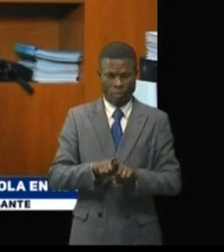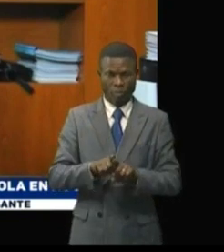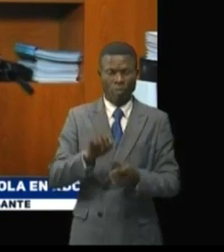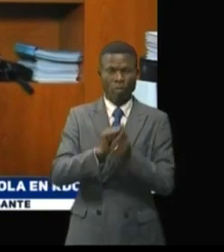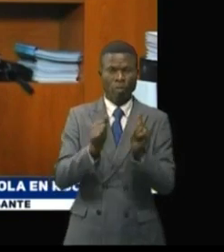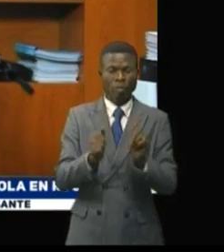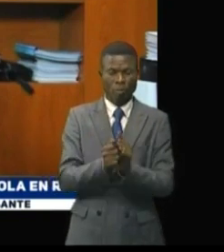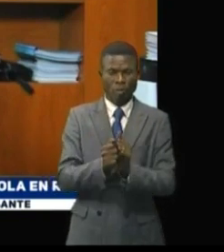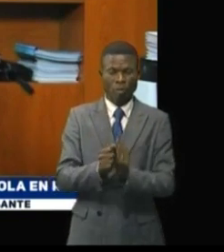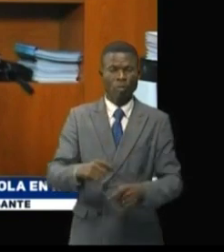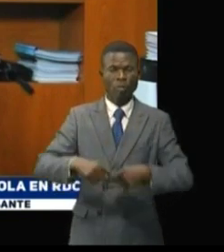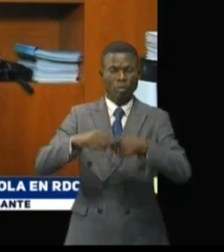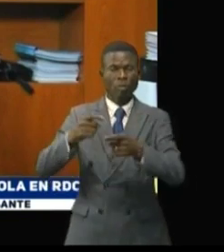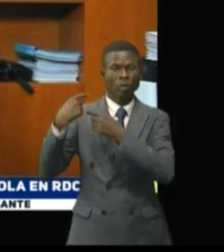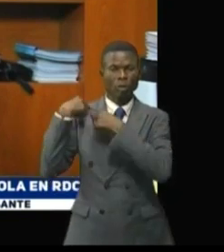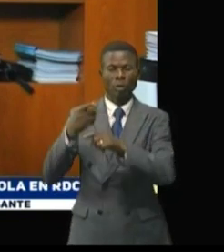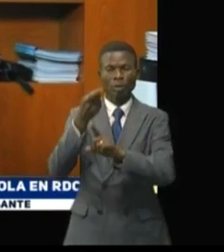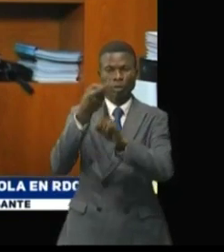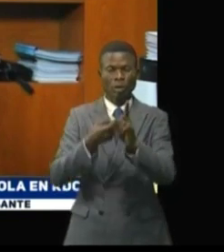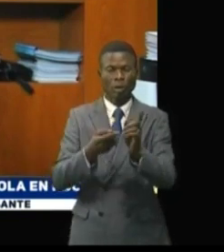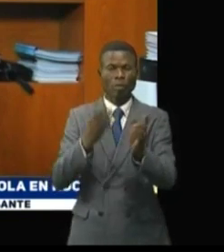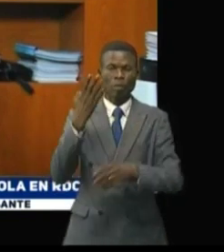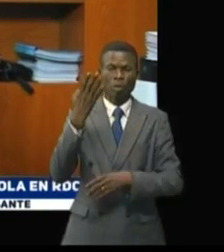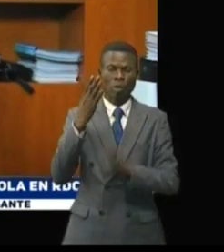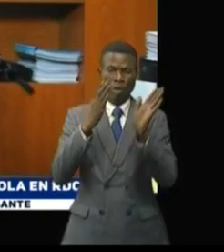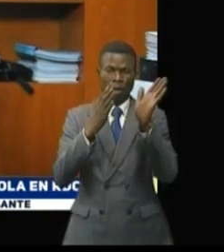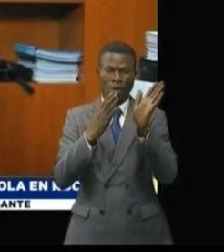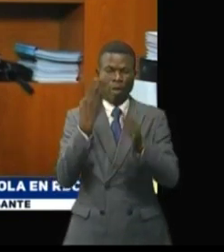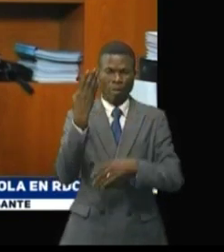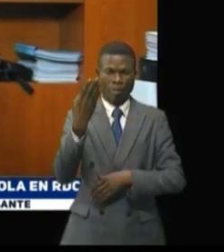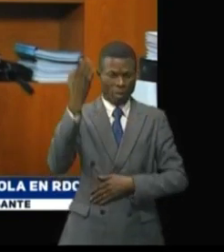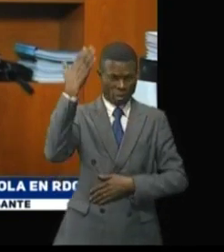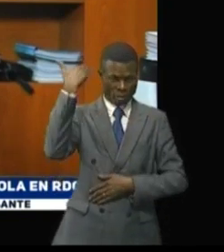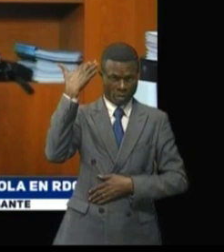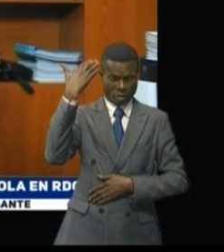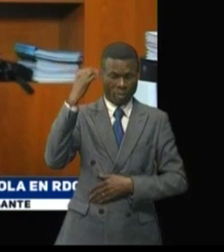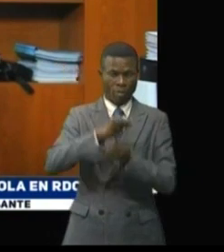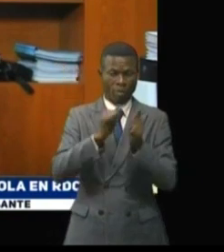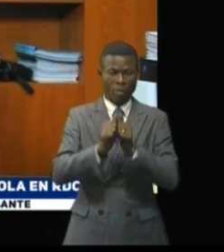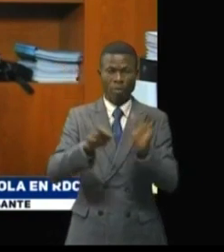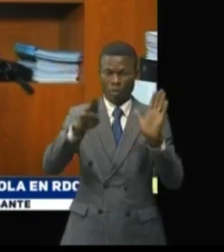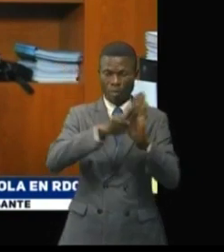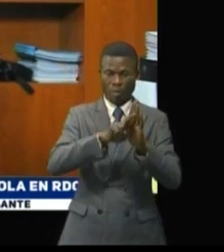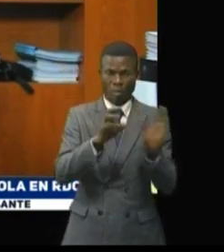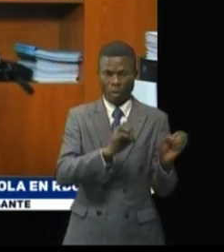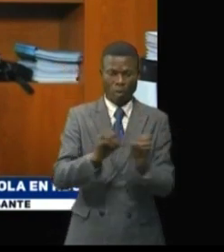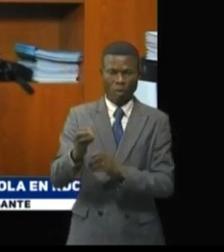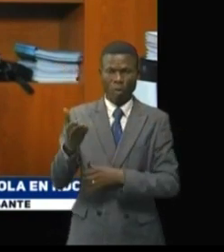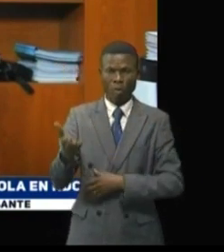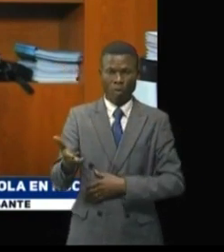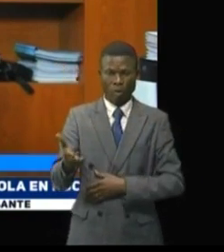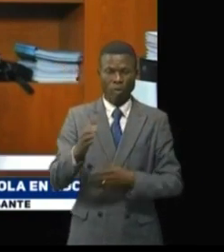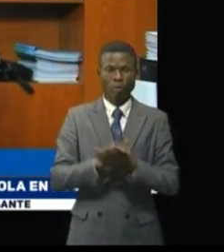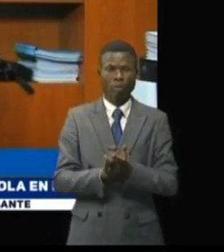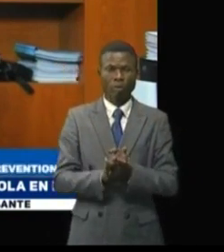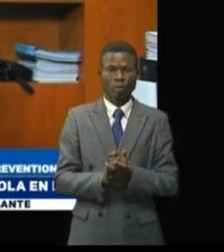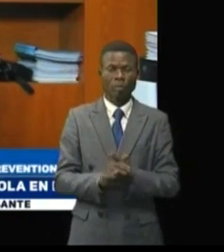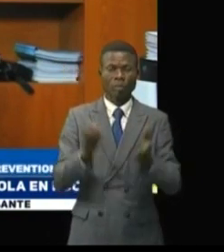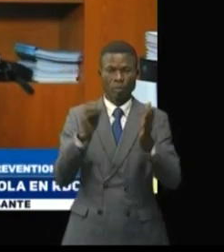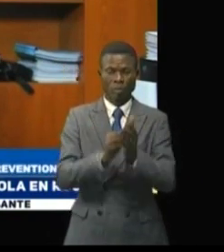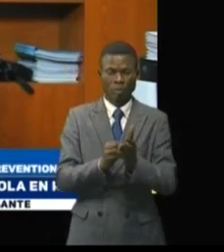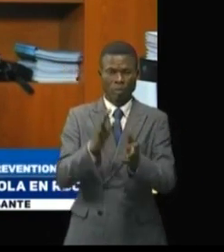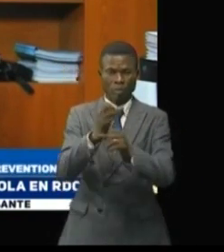depuis le mois de mai 2021. Et c'est dans ce contexte que la riposte a été organisée. Elle a bénéficié